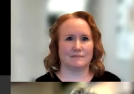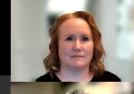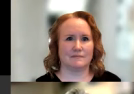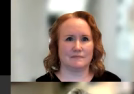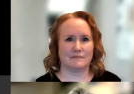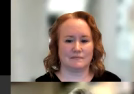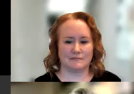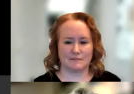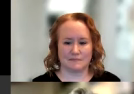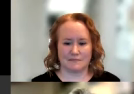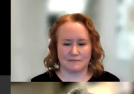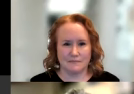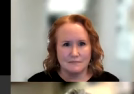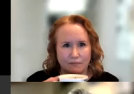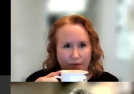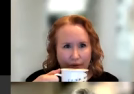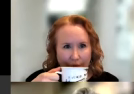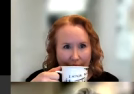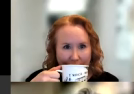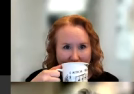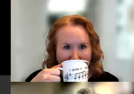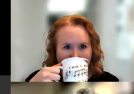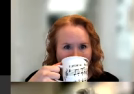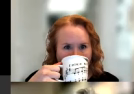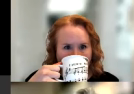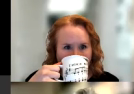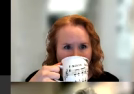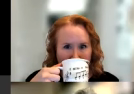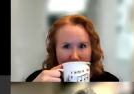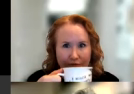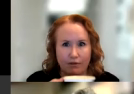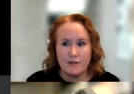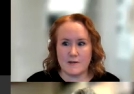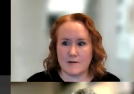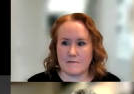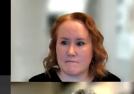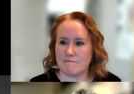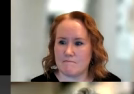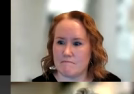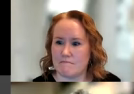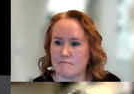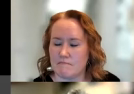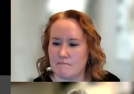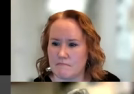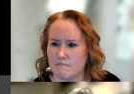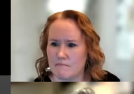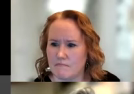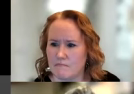jeg å gå gjennom bare noen hovedpunkter, og kanskje noe som en del av de tingene som ikke så lett å lese ut av handlingsplanen slik